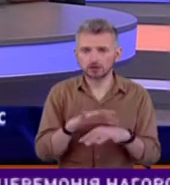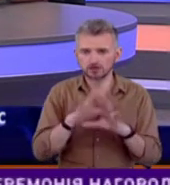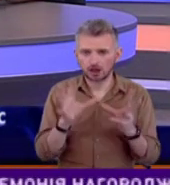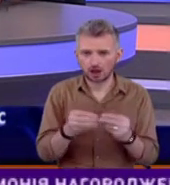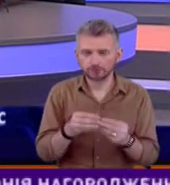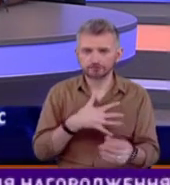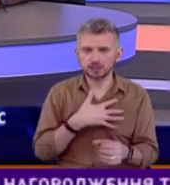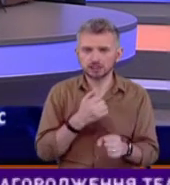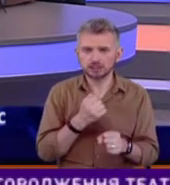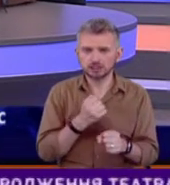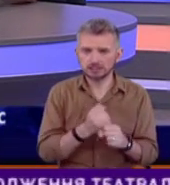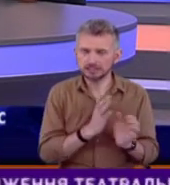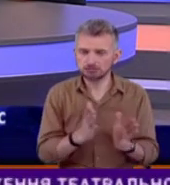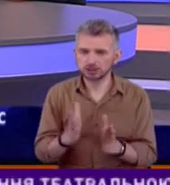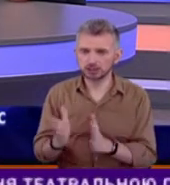щоб дисципліні,